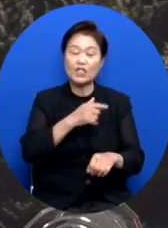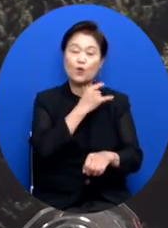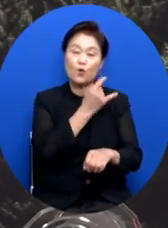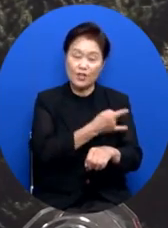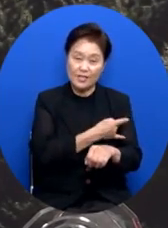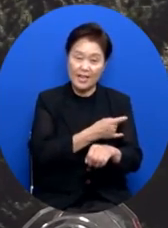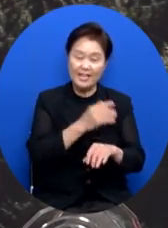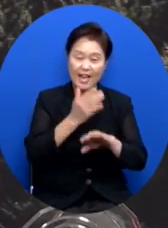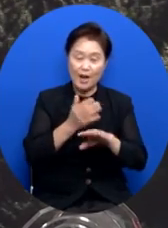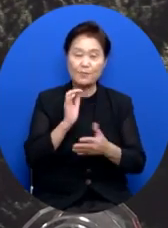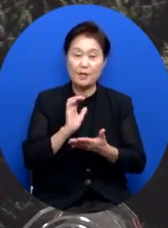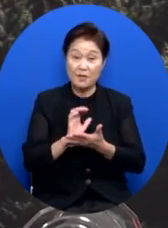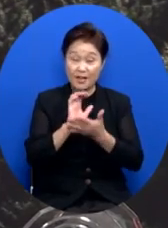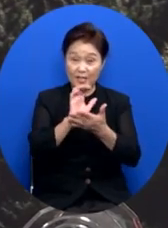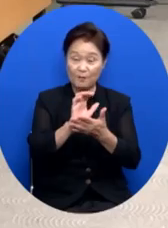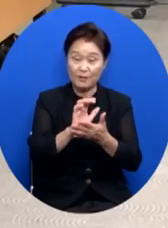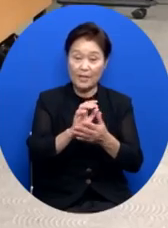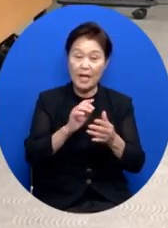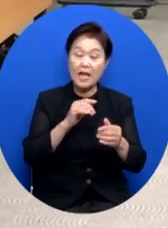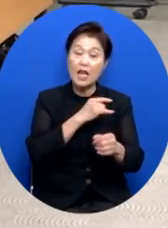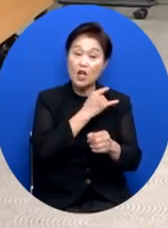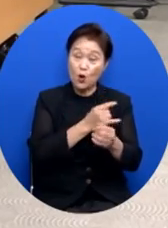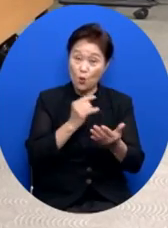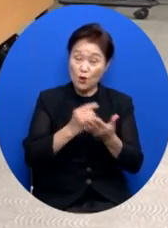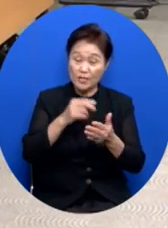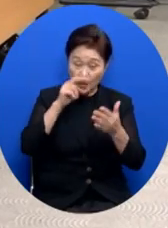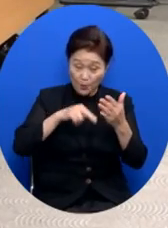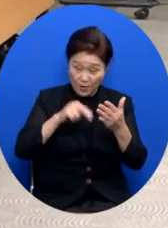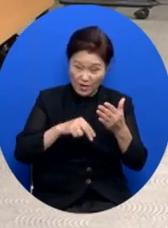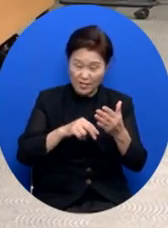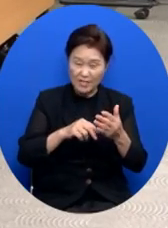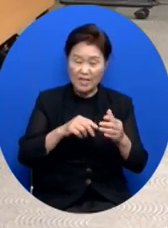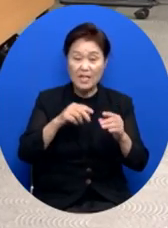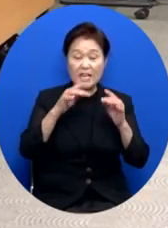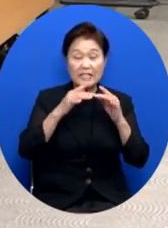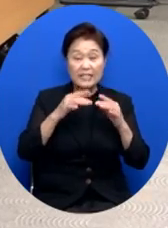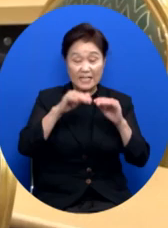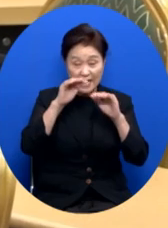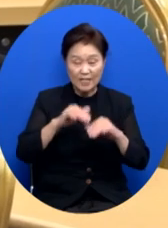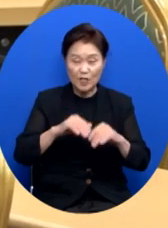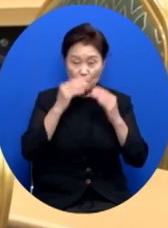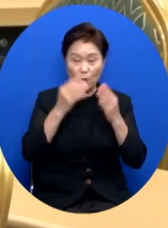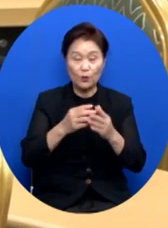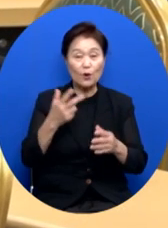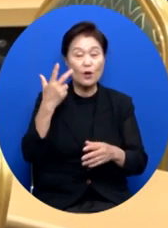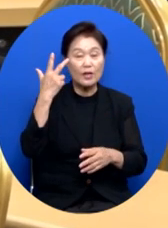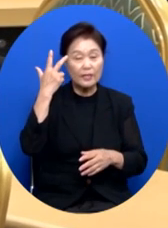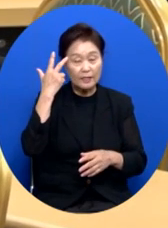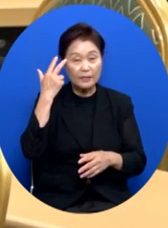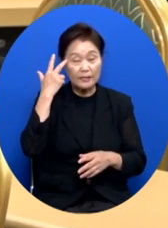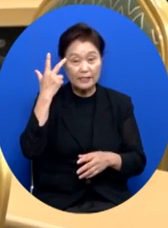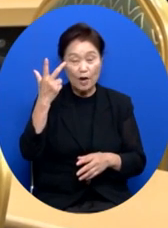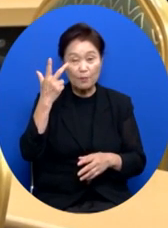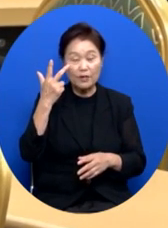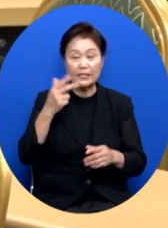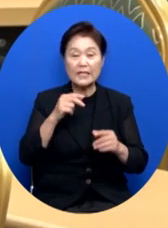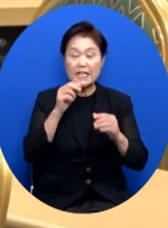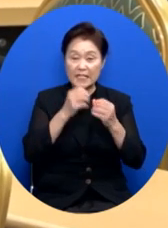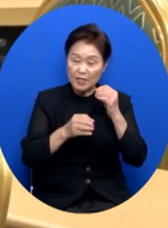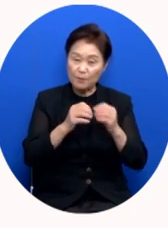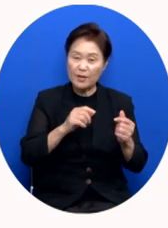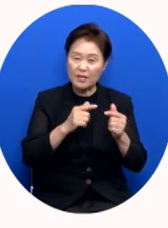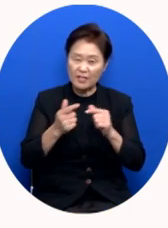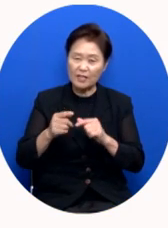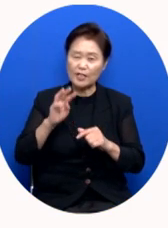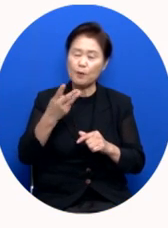신 권사가 낭독한 영상은 현재 위드 바이블에 모두 업로드됐으며 잠언과 시편을 낭독한 영상은 320만